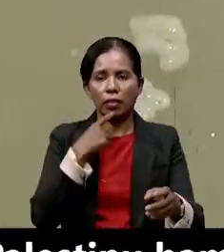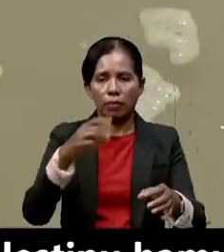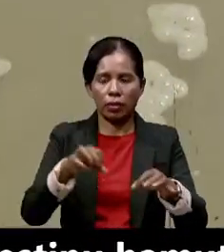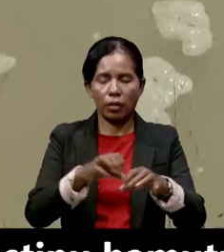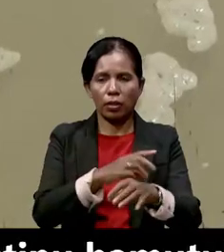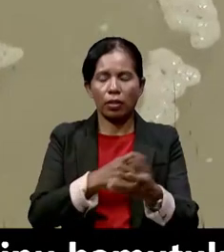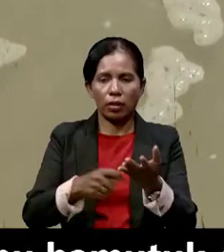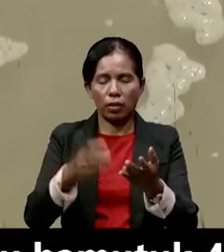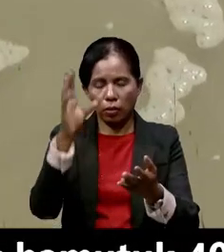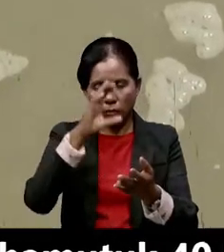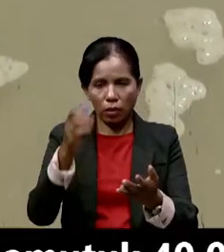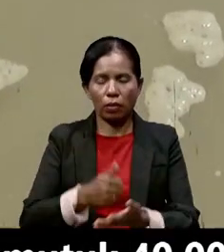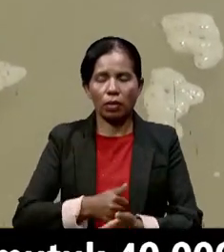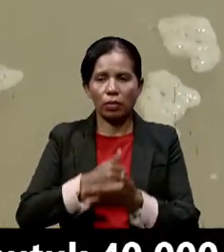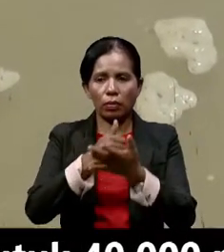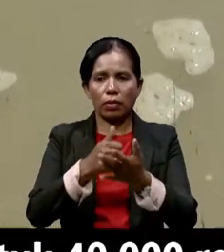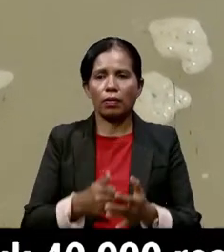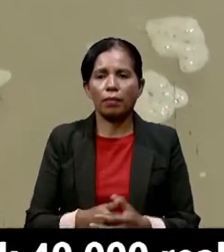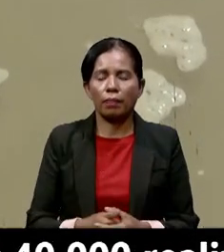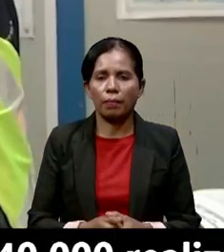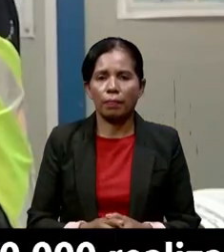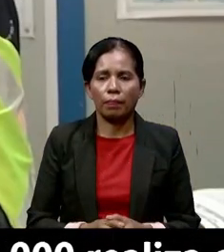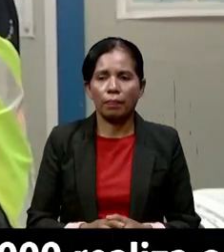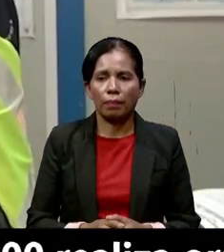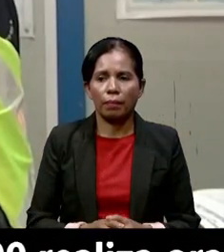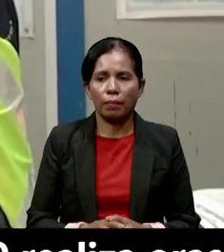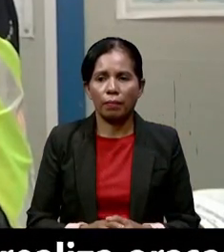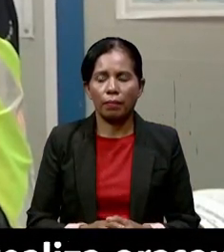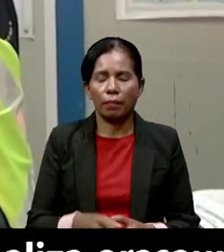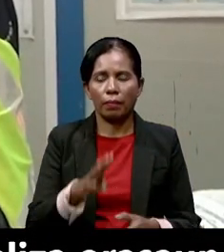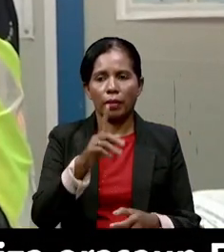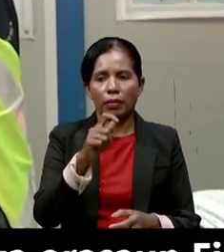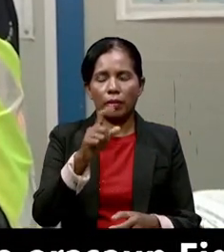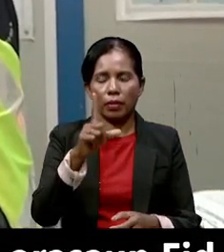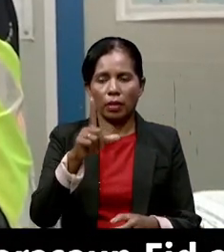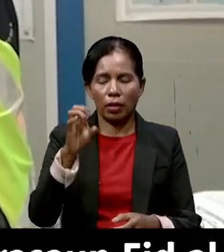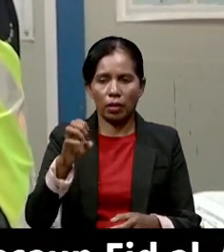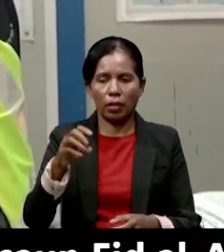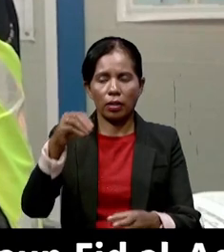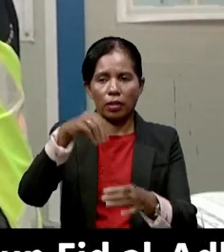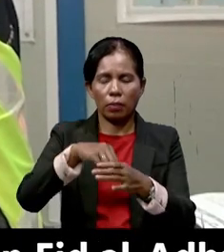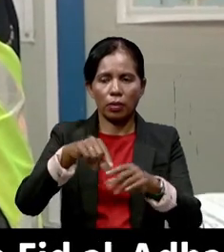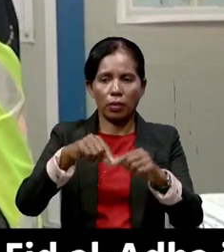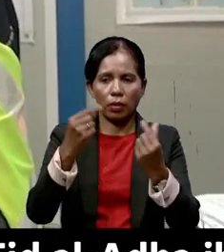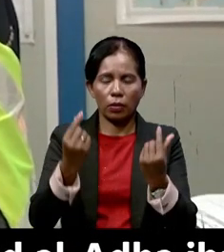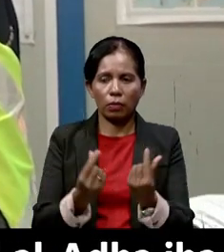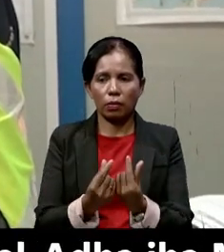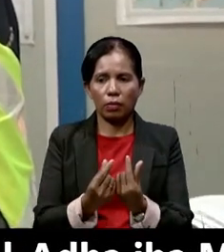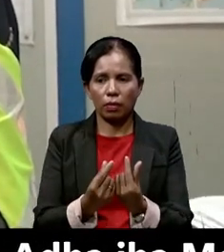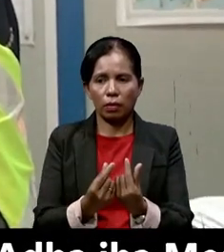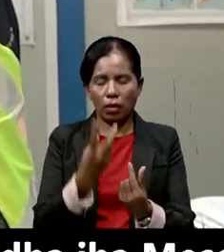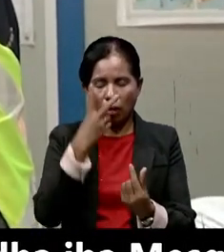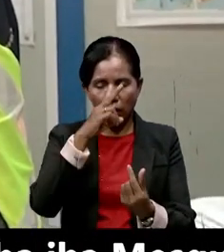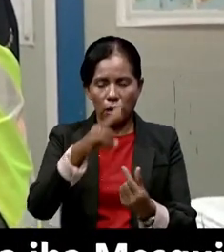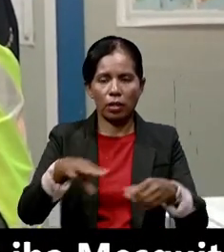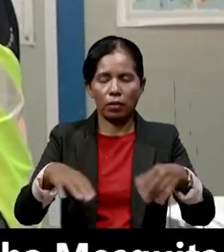sira atu buka solusaun. Sistema idane BTL mo sita mai ya ekipa idana ekipa intervensaun rapida